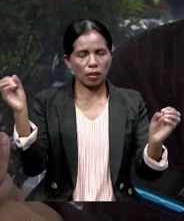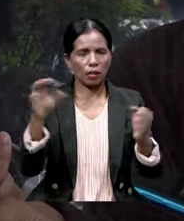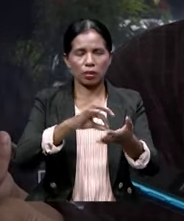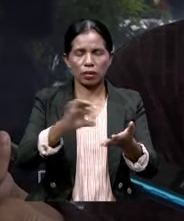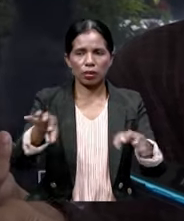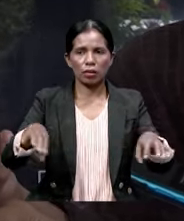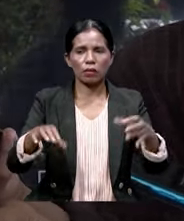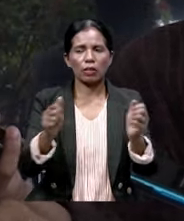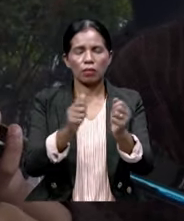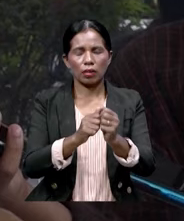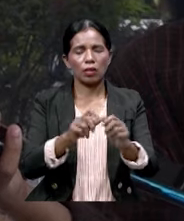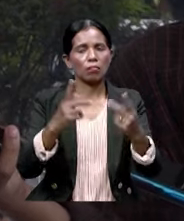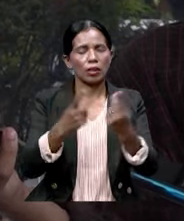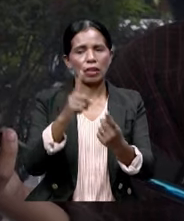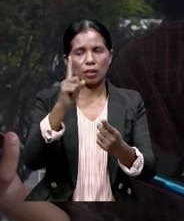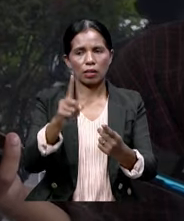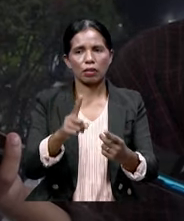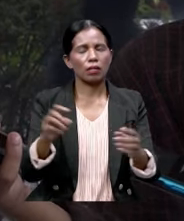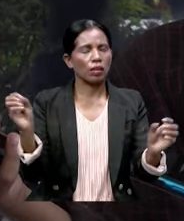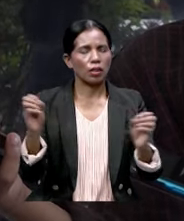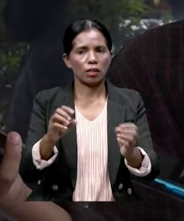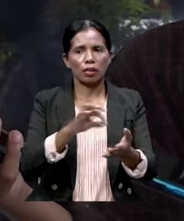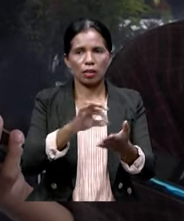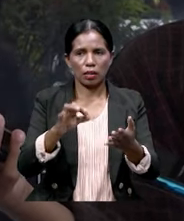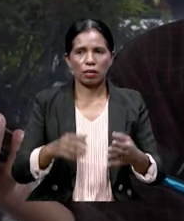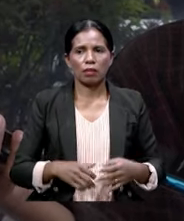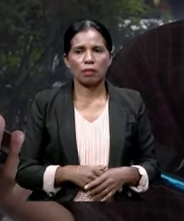kumpah ya ida nyatu hal obra ida. Sen kontratu.